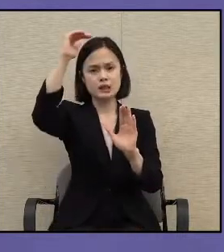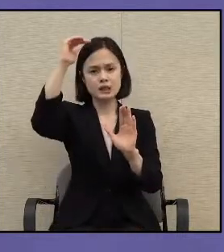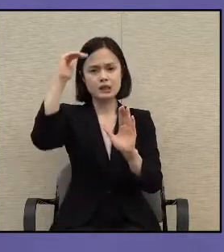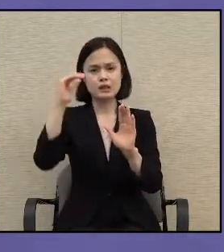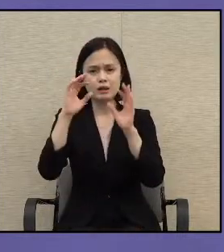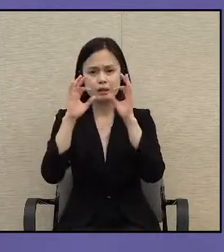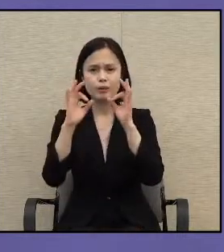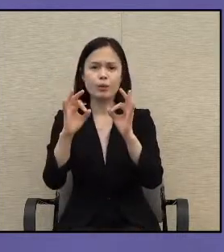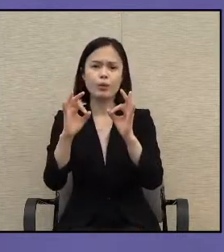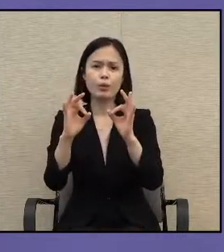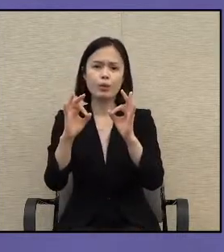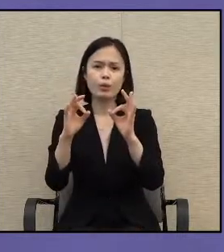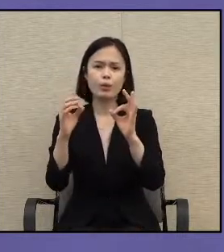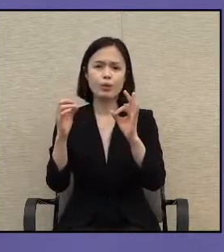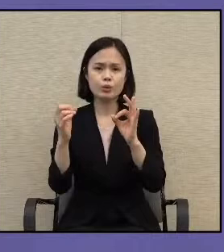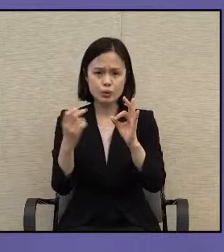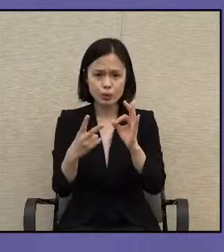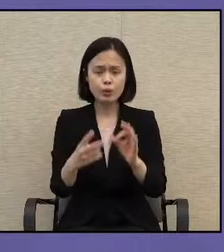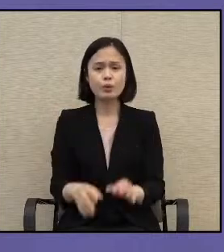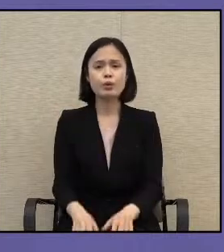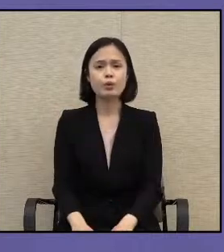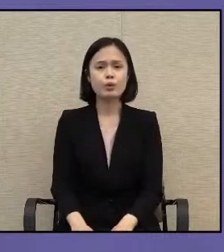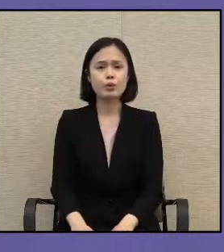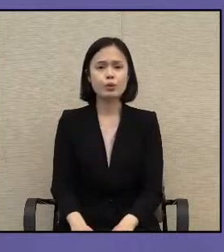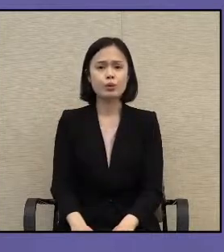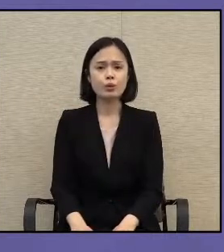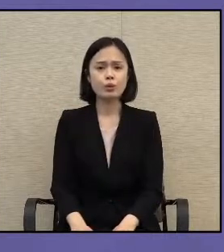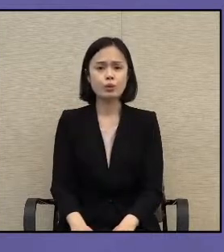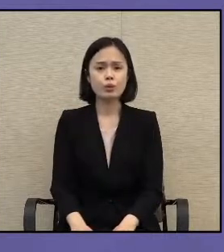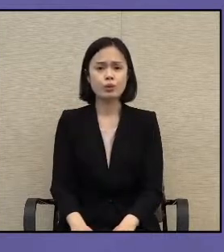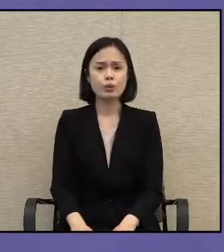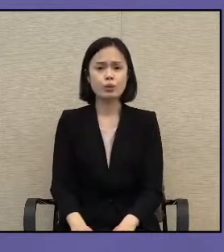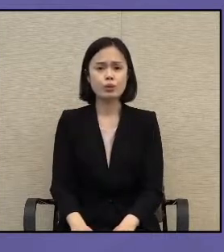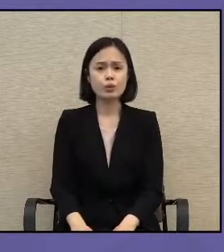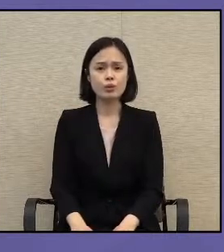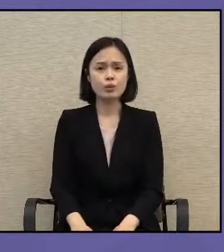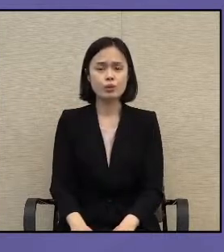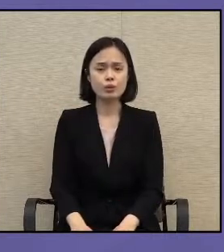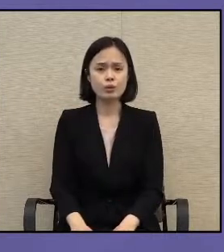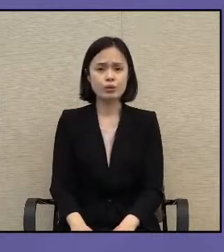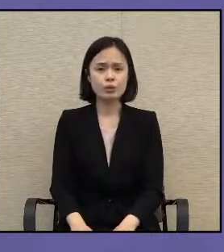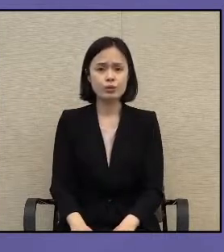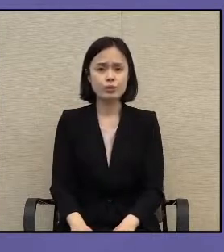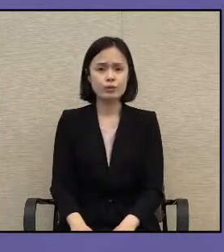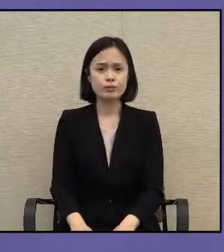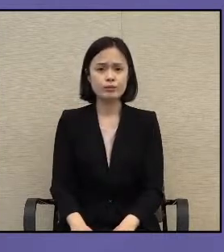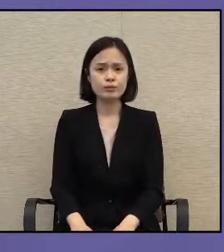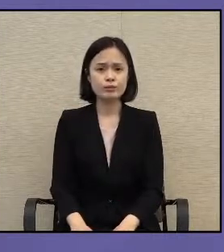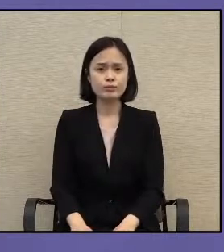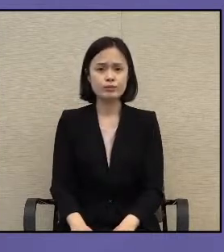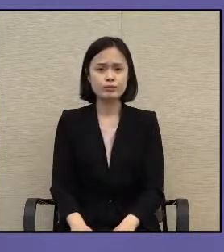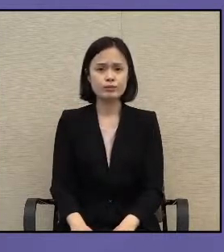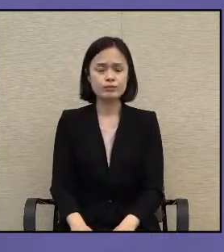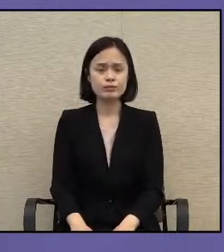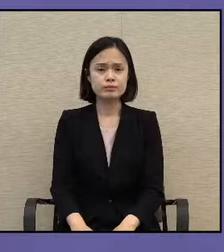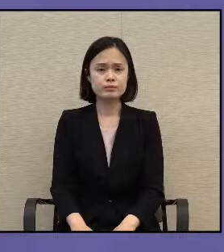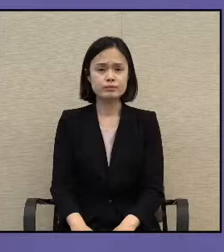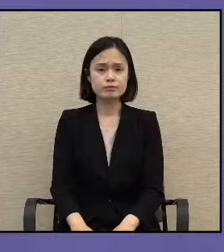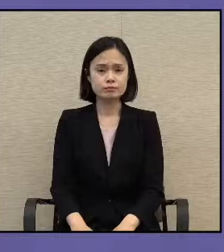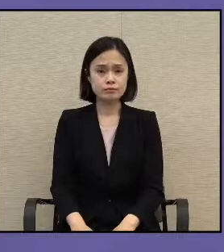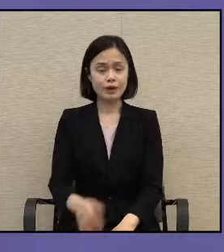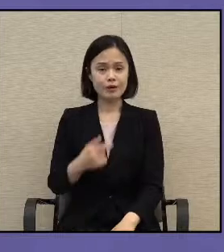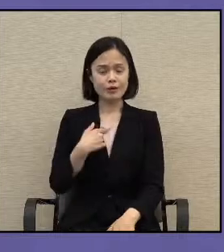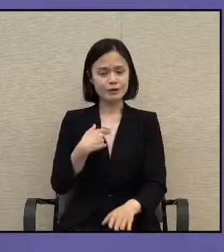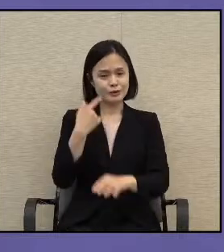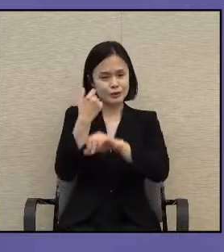어드버시티라든지 저도 정선지 선생님은 굉장히 앞에서 많은 이제 본인의 연구들을 밝히셨는데 저는 많지는